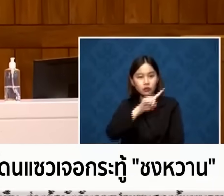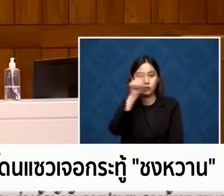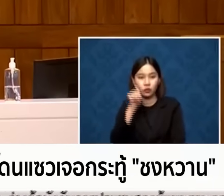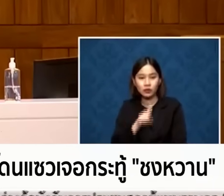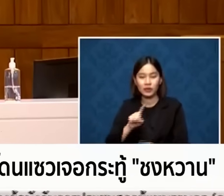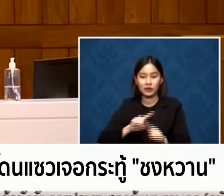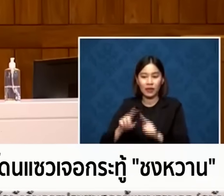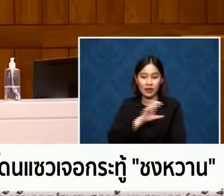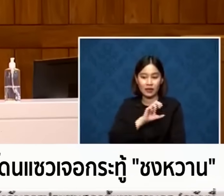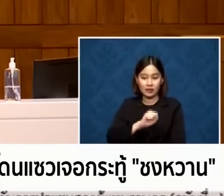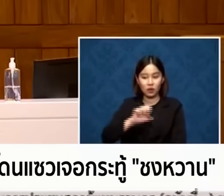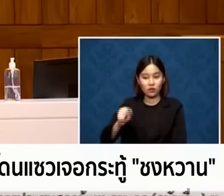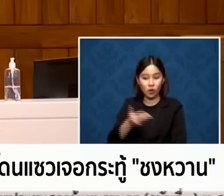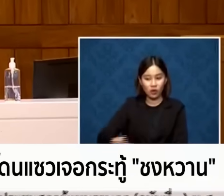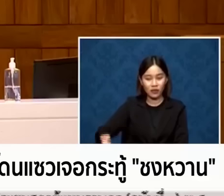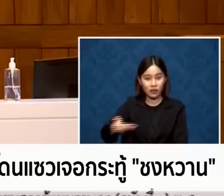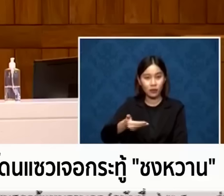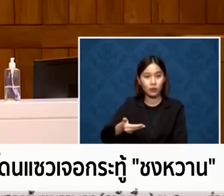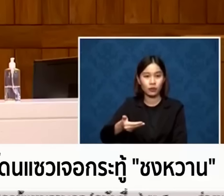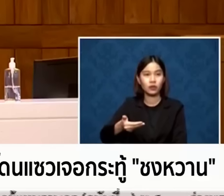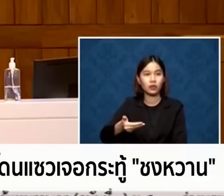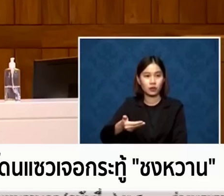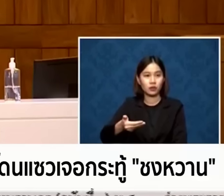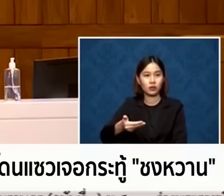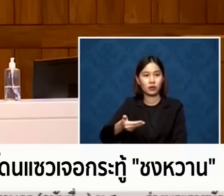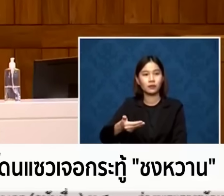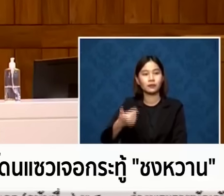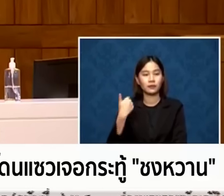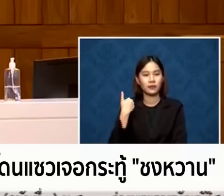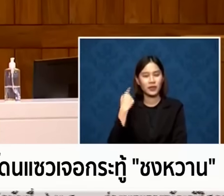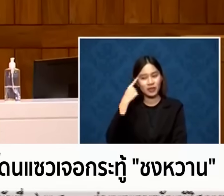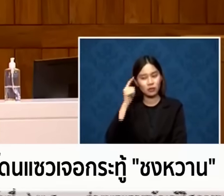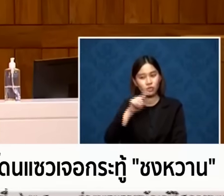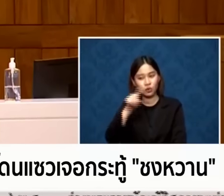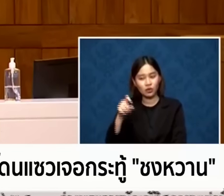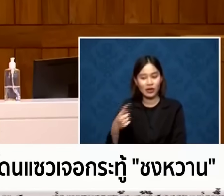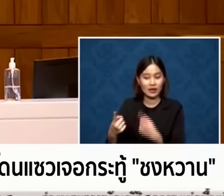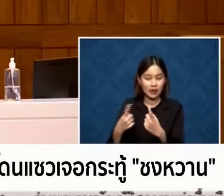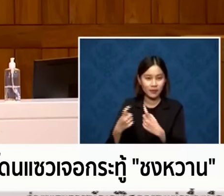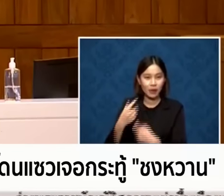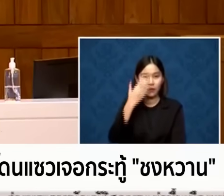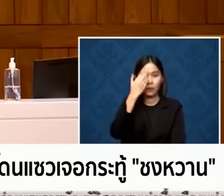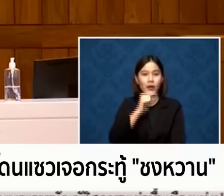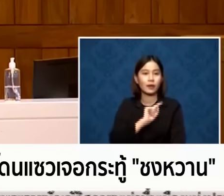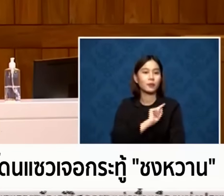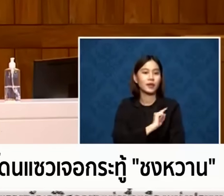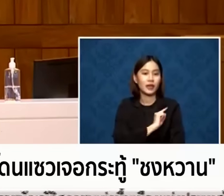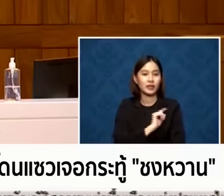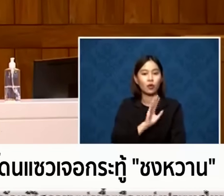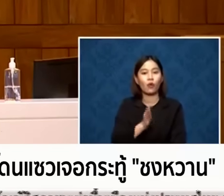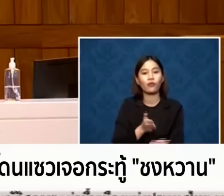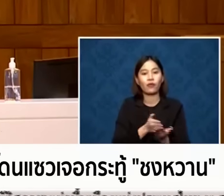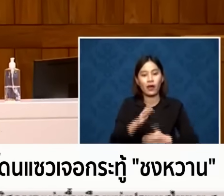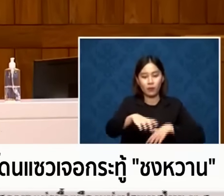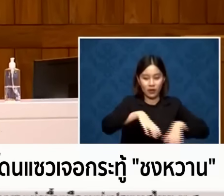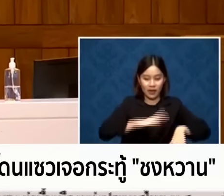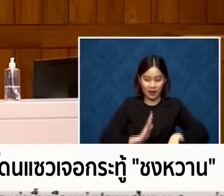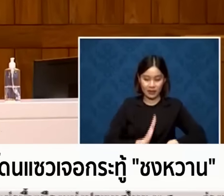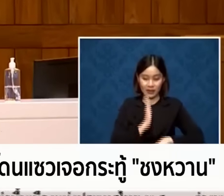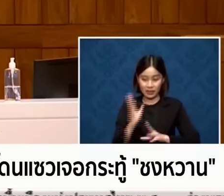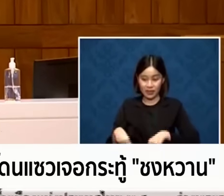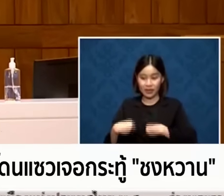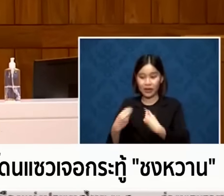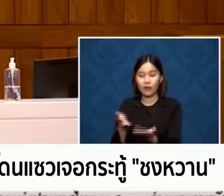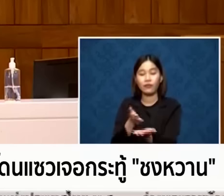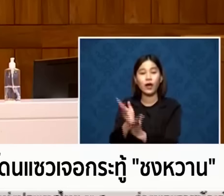ทางท่านสมาชิกหลายๆท่านมีอยู่นะครับเพราะถือว่าเป็นหน้าที่ที่ของฝ่ายบริหารที่ต้องให้เกียรติทางฝ่าย